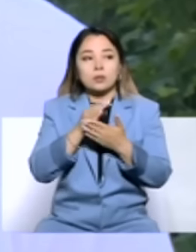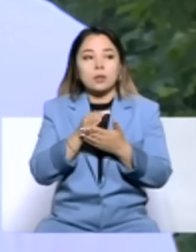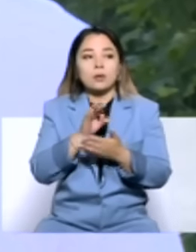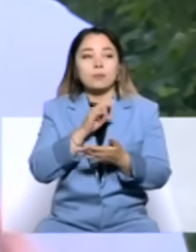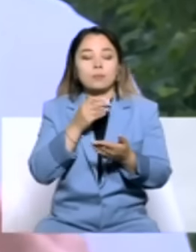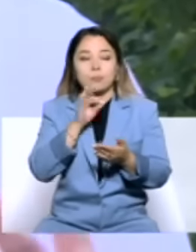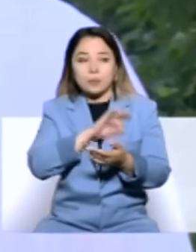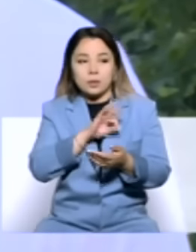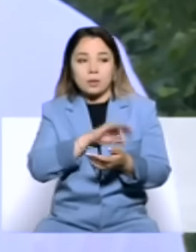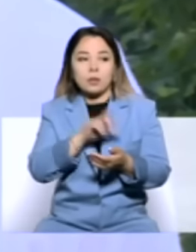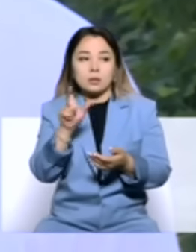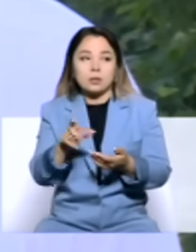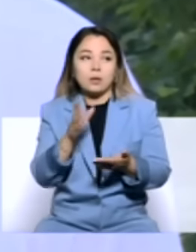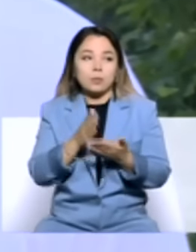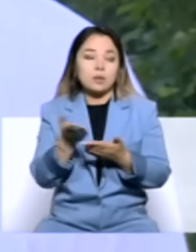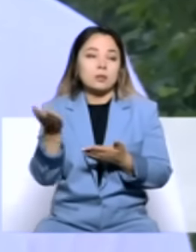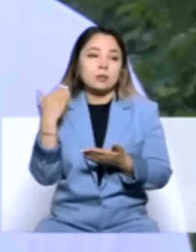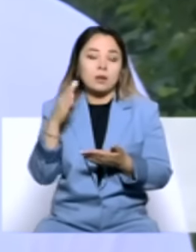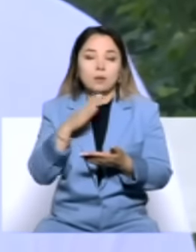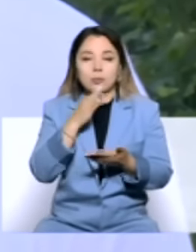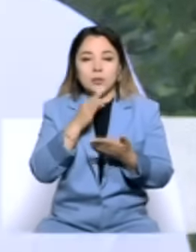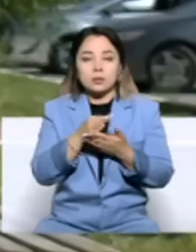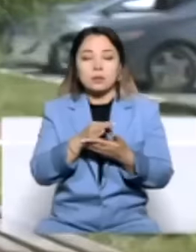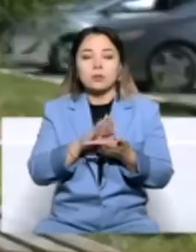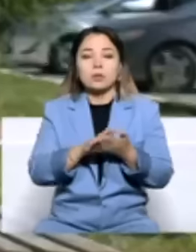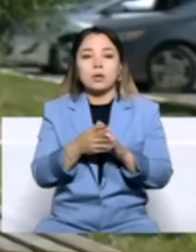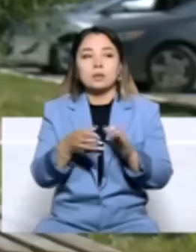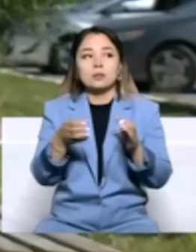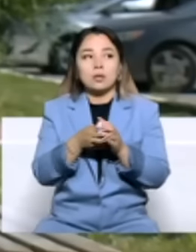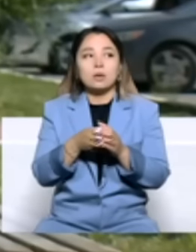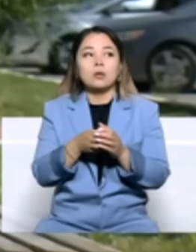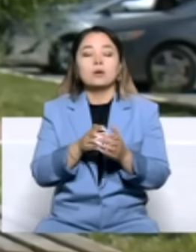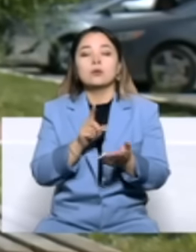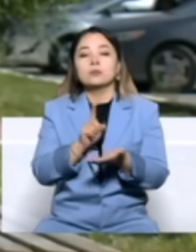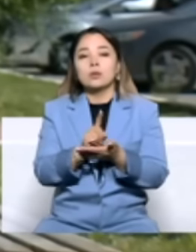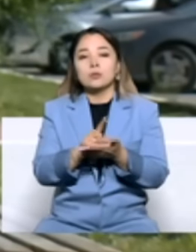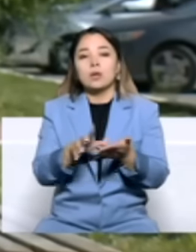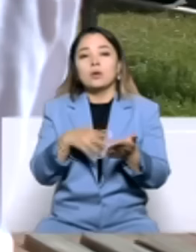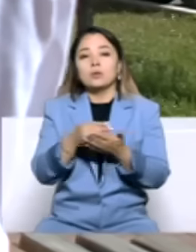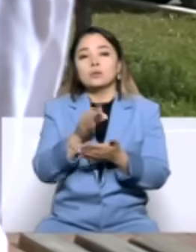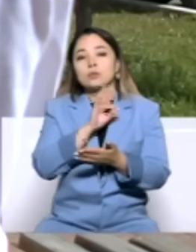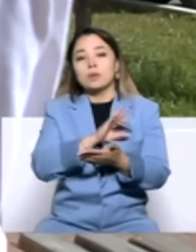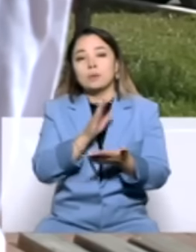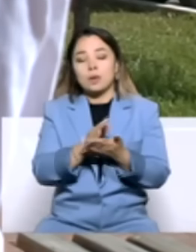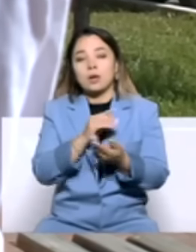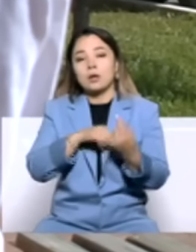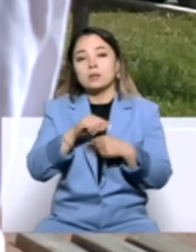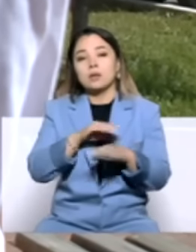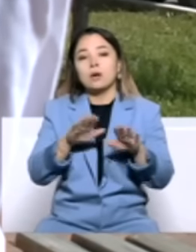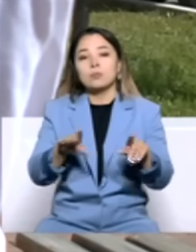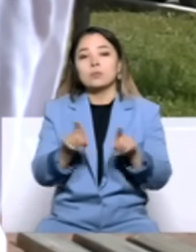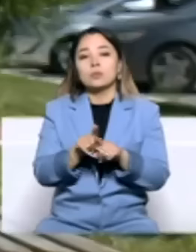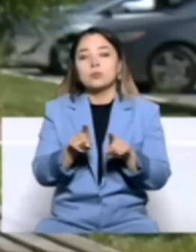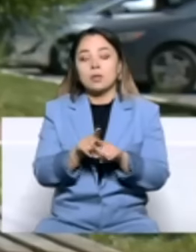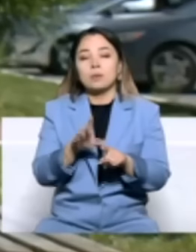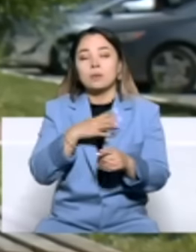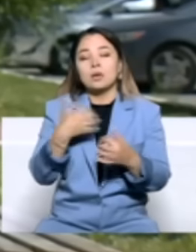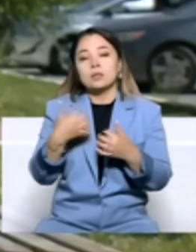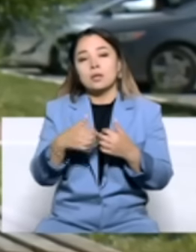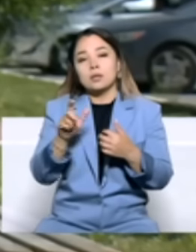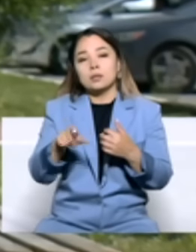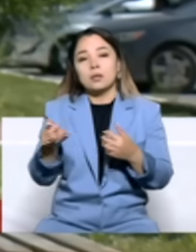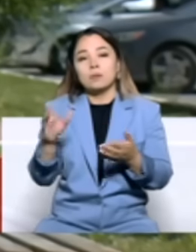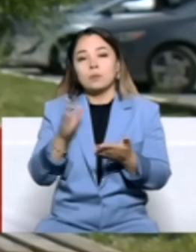әсерін тегізеді, ол соның жалпы қалтасын қағатын бір жағдай. Ол қосымша құн салығын тұтынушы төлейді. Кәсіпорындар тек қана делдал.